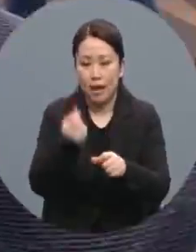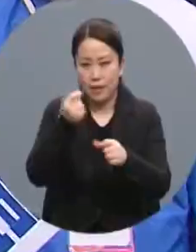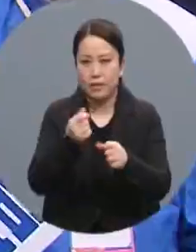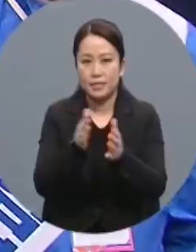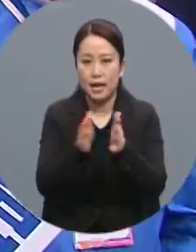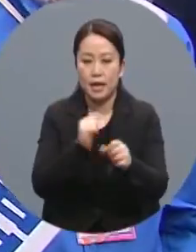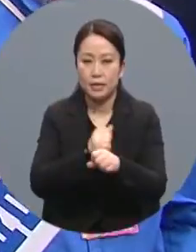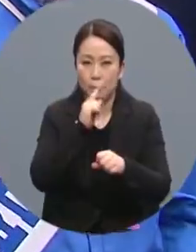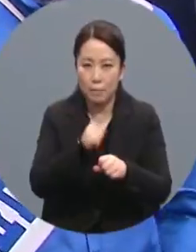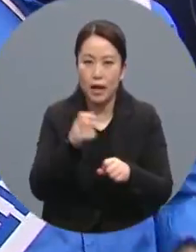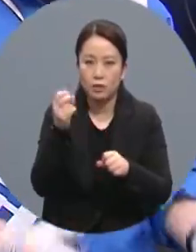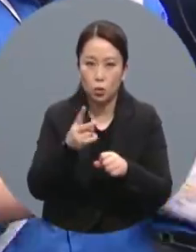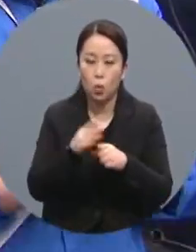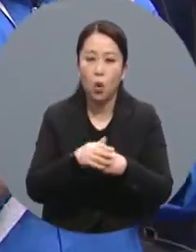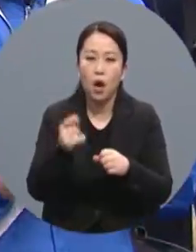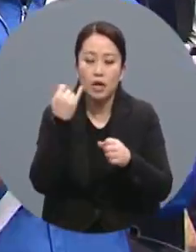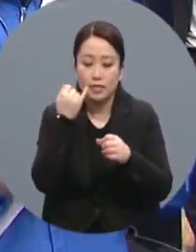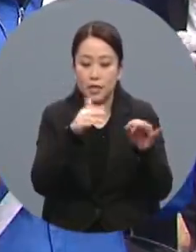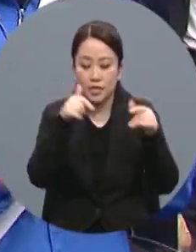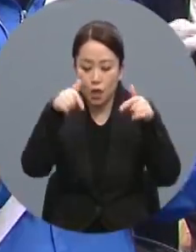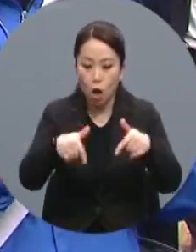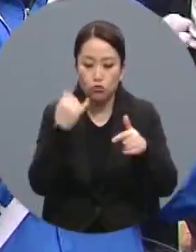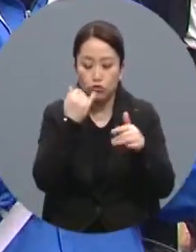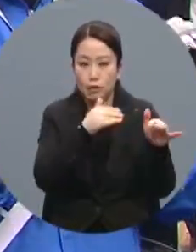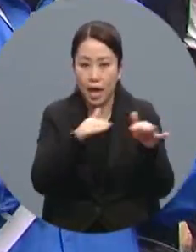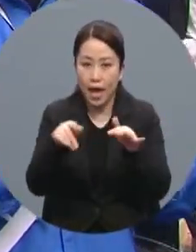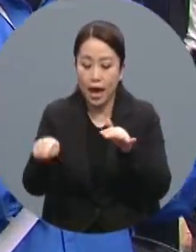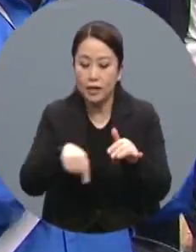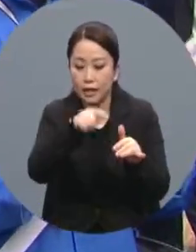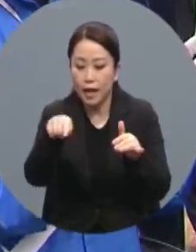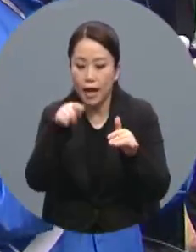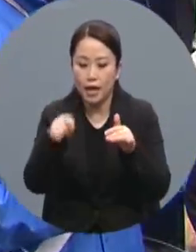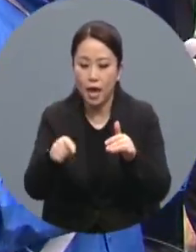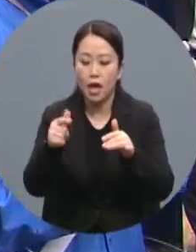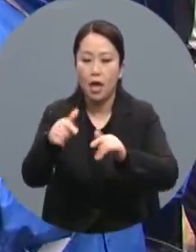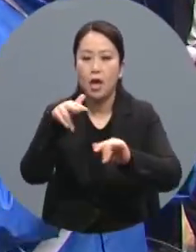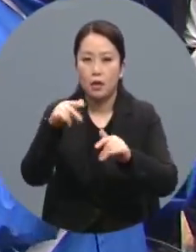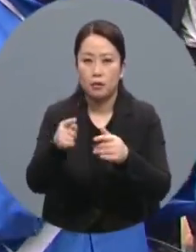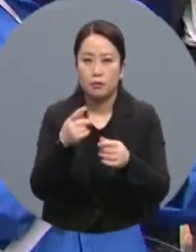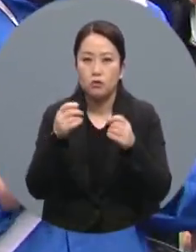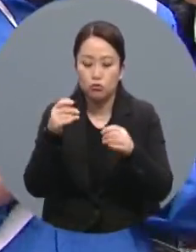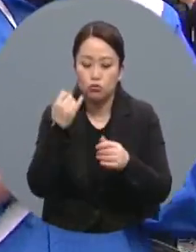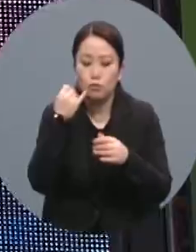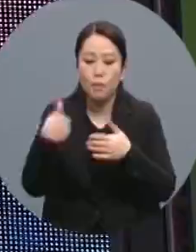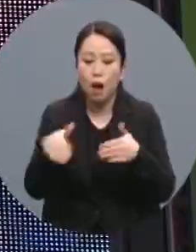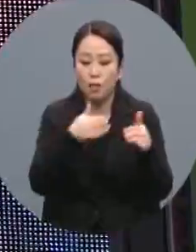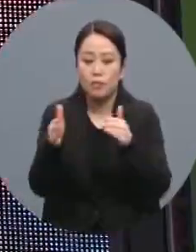일대 해안가에 보행로를 만들어 수변 관광지를 조성하겠다고 약속했습니다.